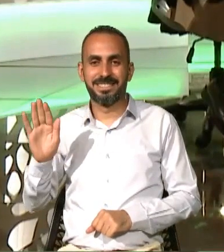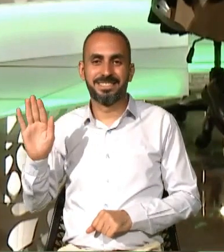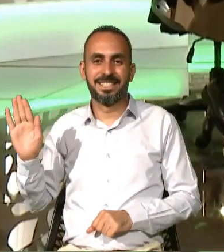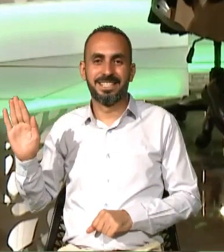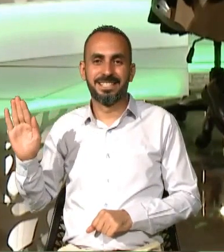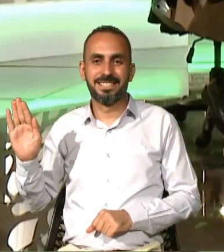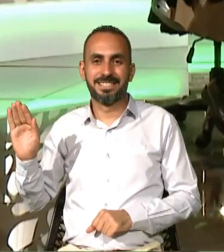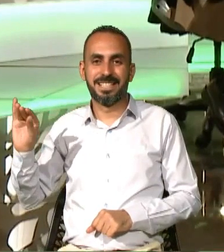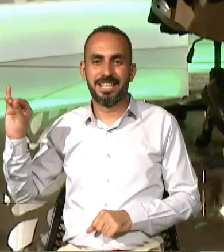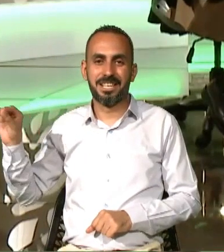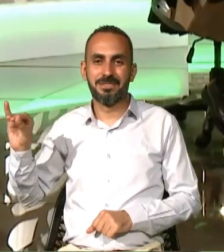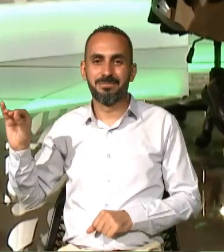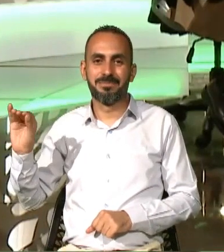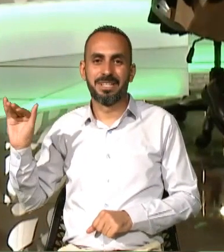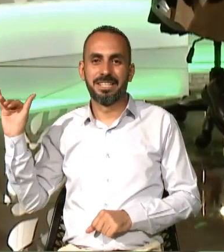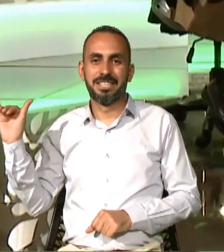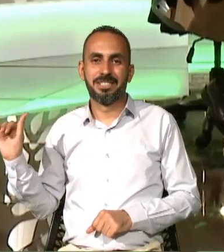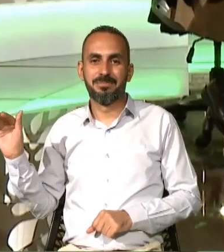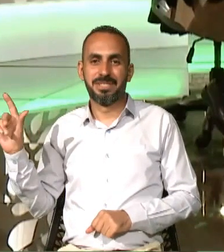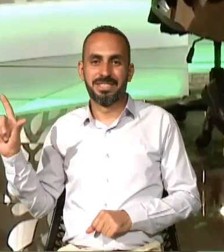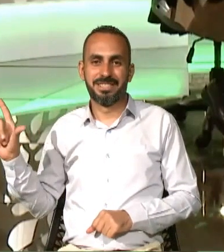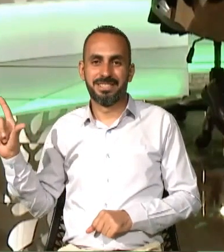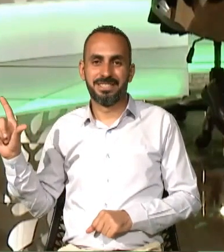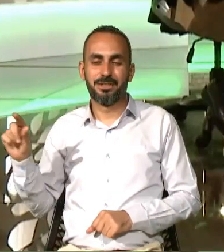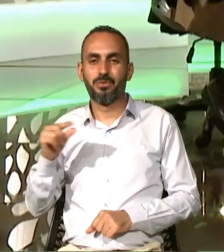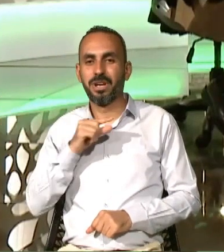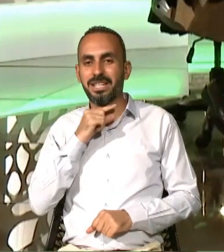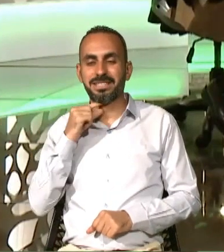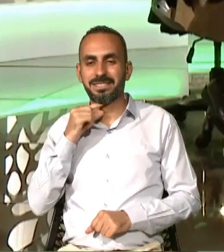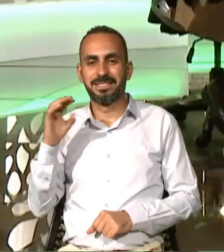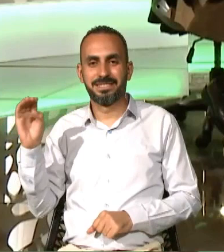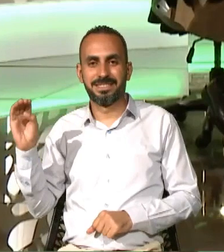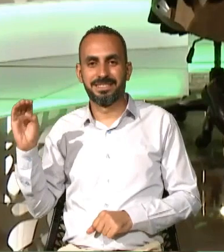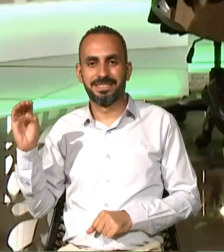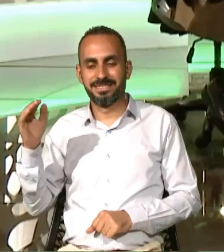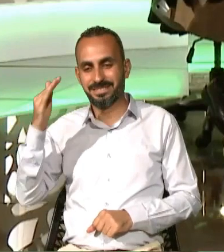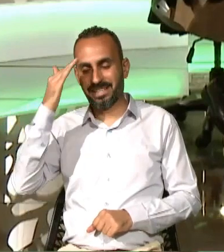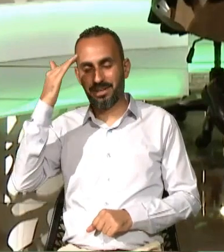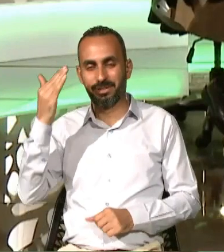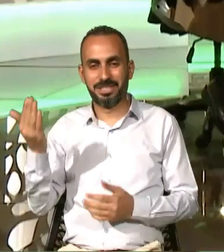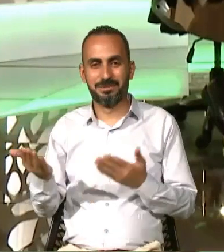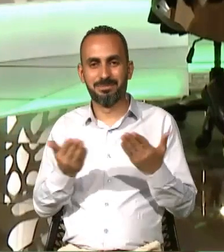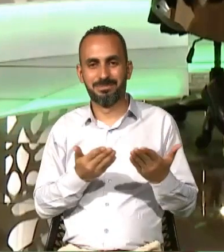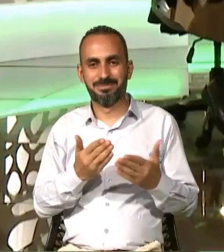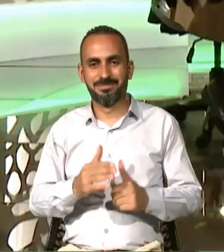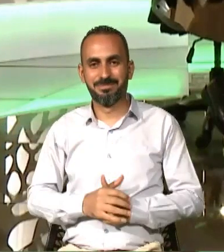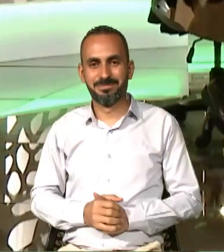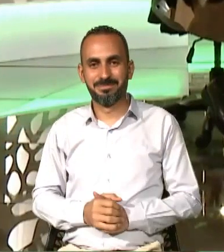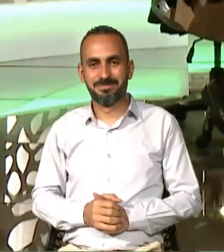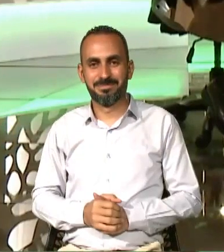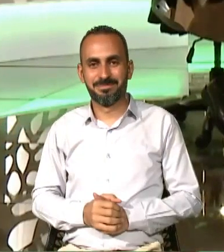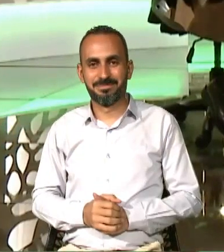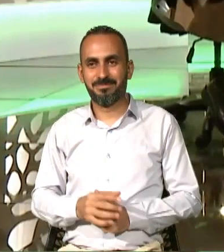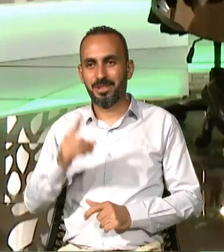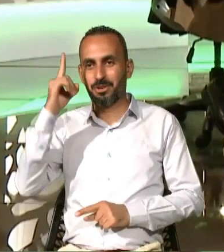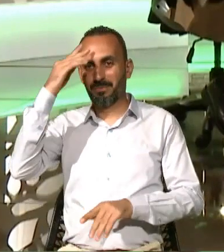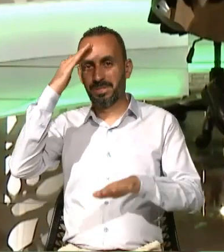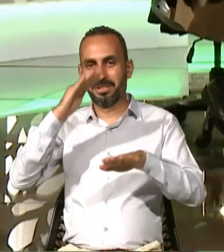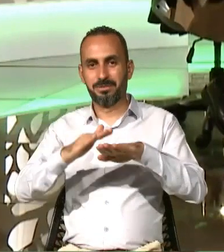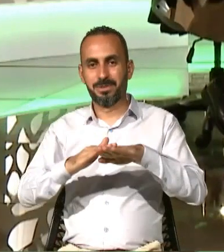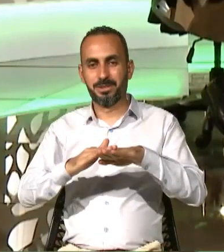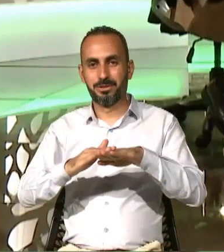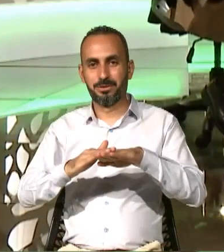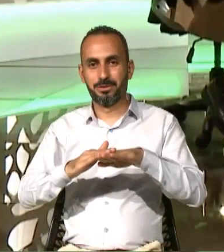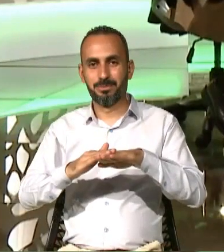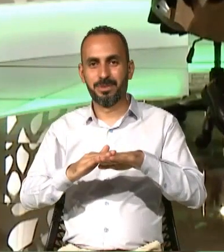كبير انا بتكلم على حضرتك بتكلم على السيد جرجس حبيبي حبيبي اهلا بيك يا مونا ازيك يا استاذ فرج ربنا يبارك ودي